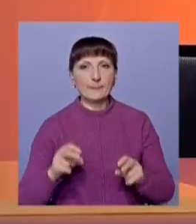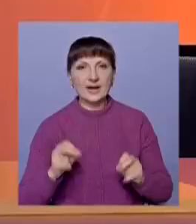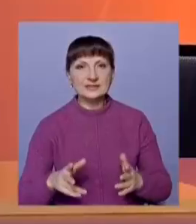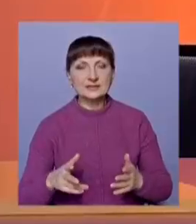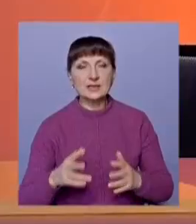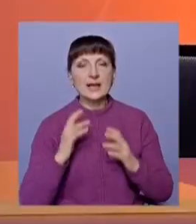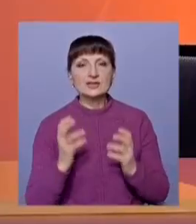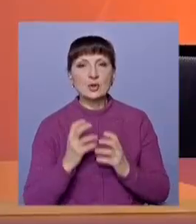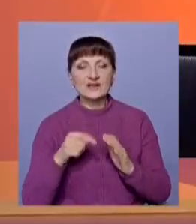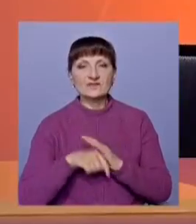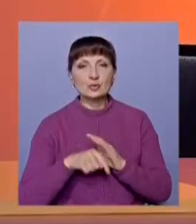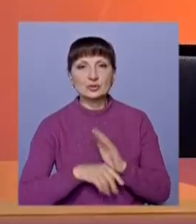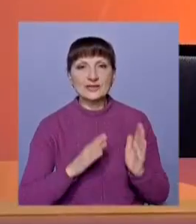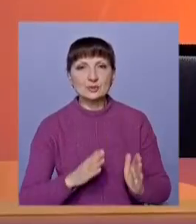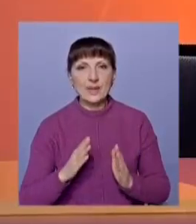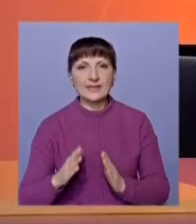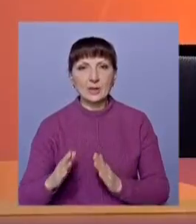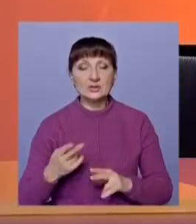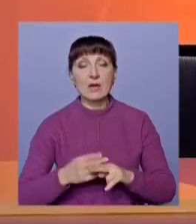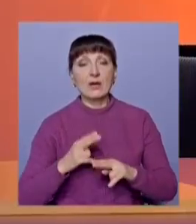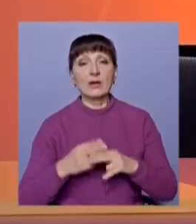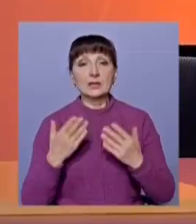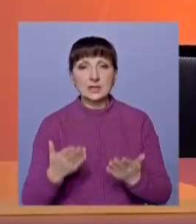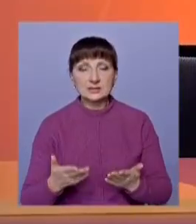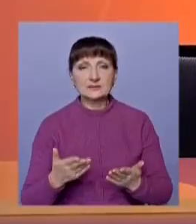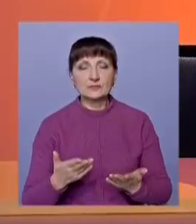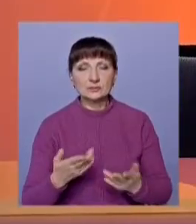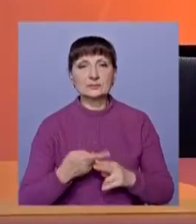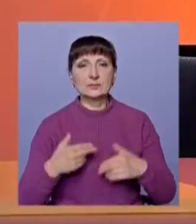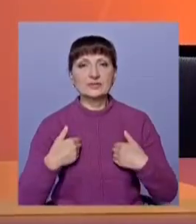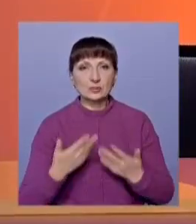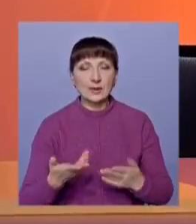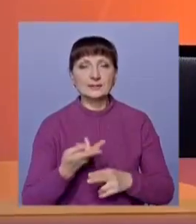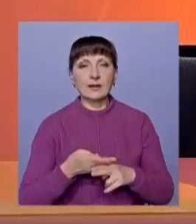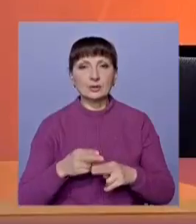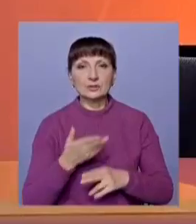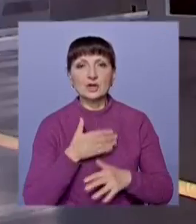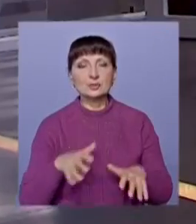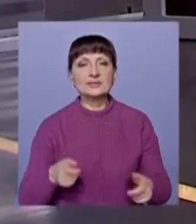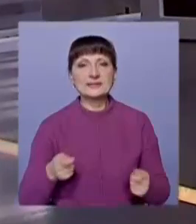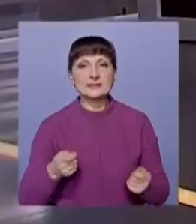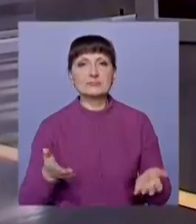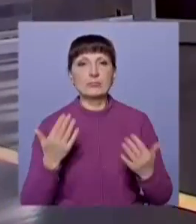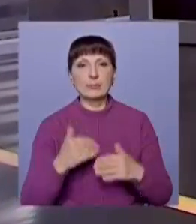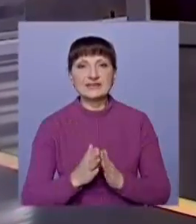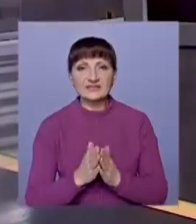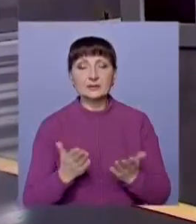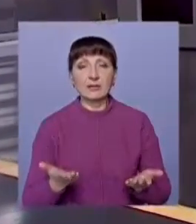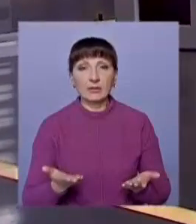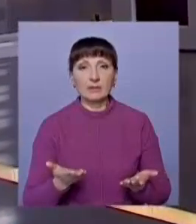этом сохранить внутреннюю стабильность, это и есть те самые постулаты, к которым нас и наш президент призывает, и,